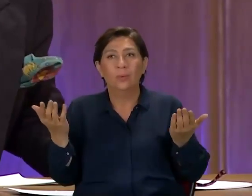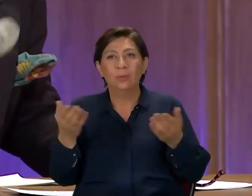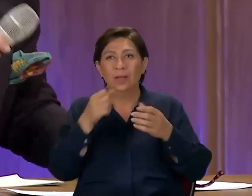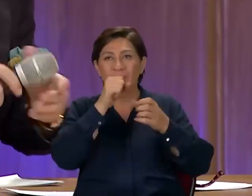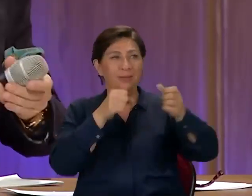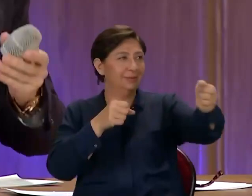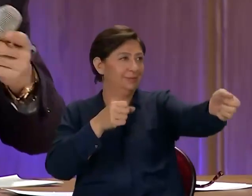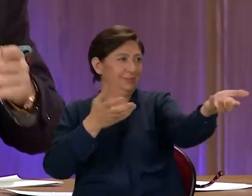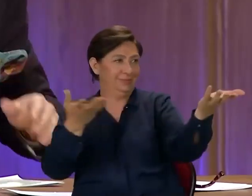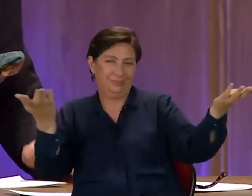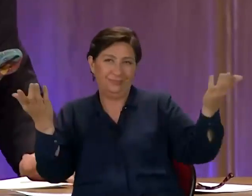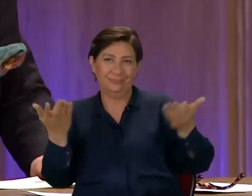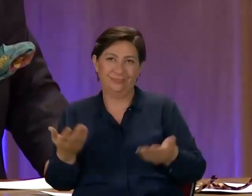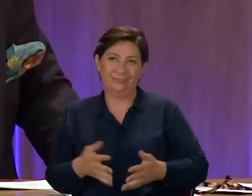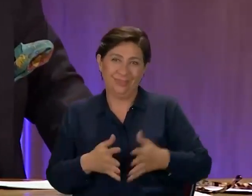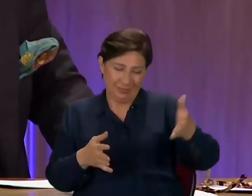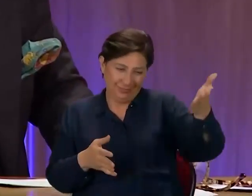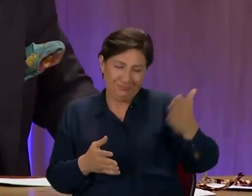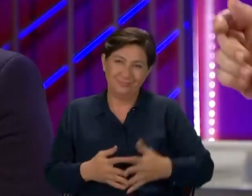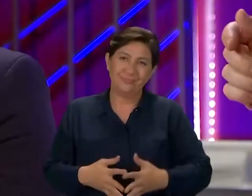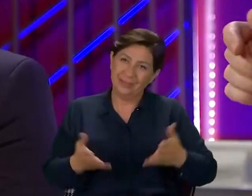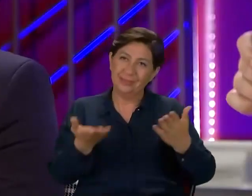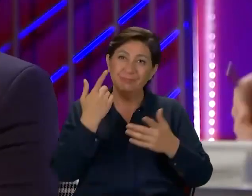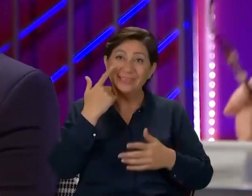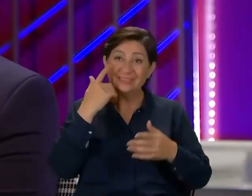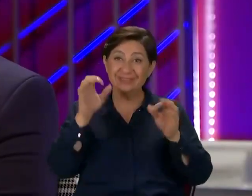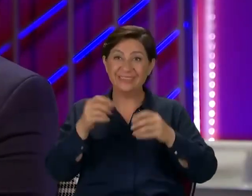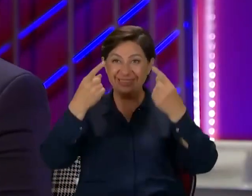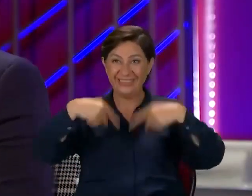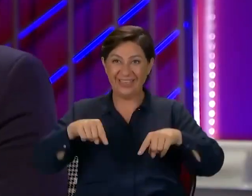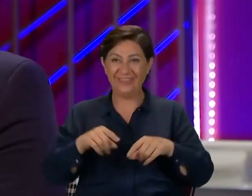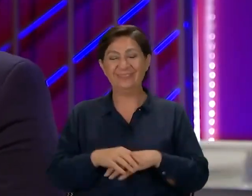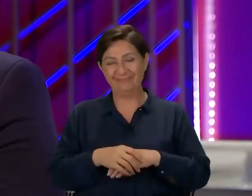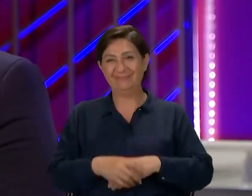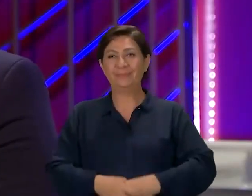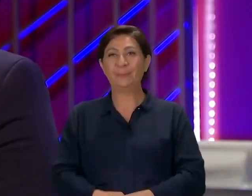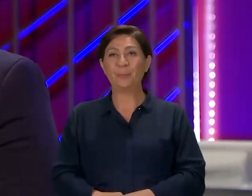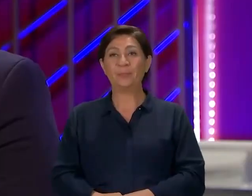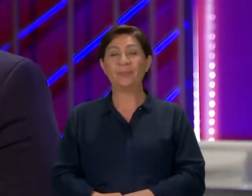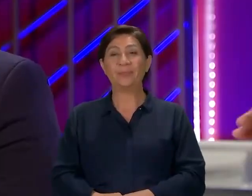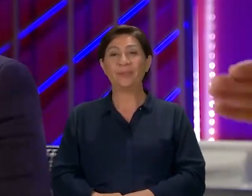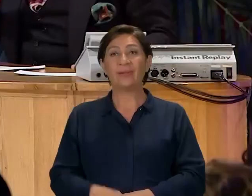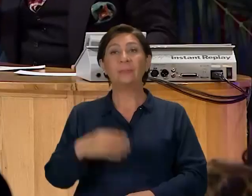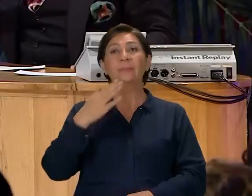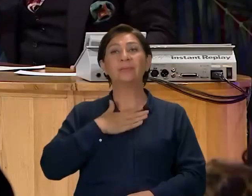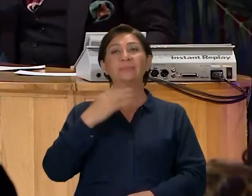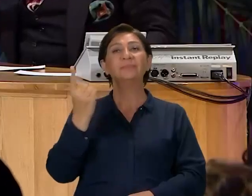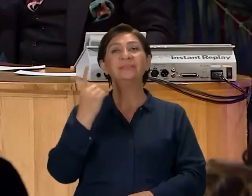buyurun al. Al bakalım. Hadi bakalım. Şimdi sınava mı giriyoruz? Ha, tamam evet. Peki. Peki. Bana